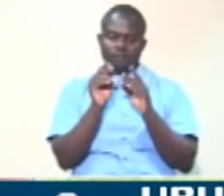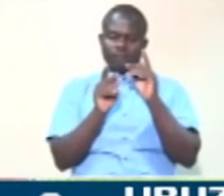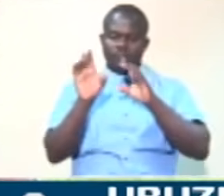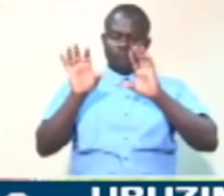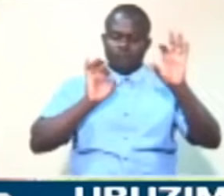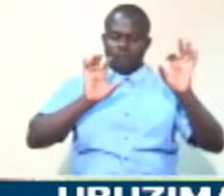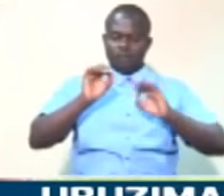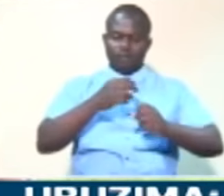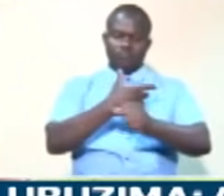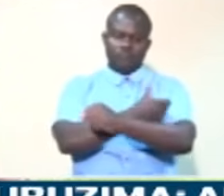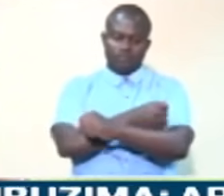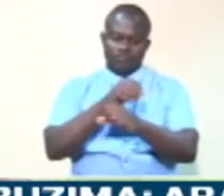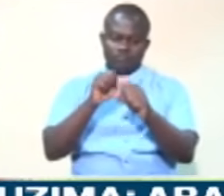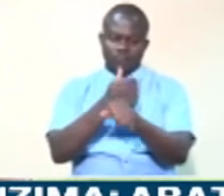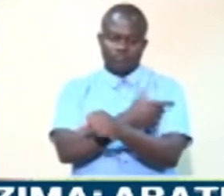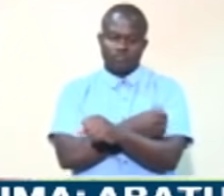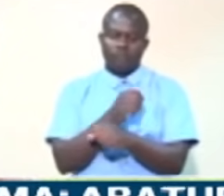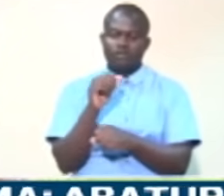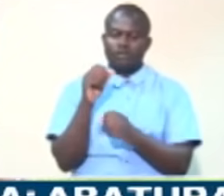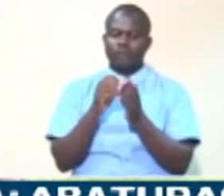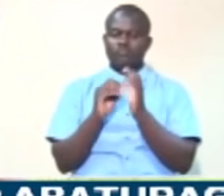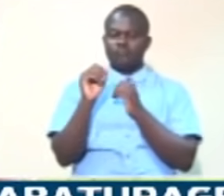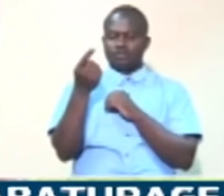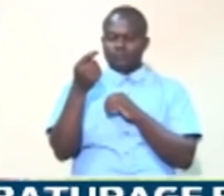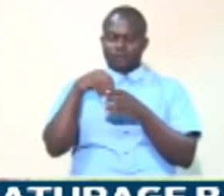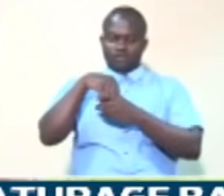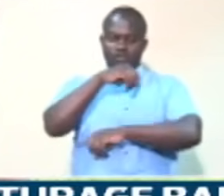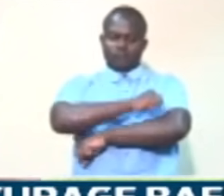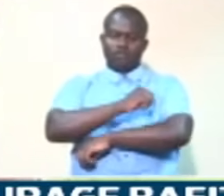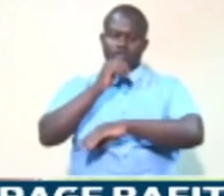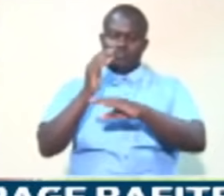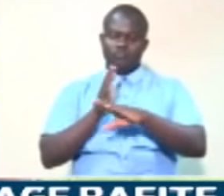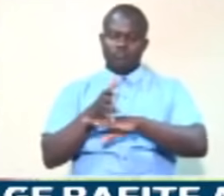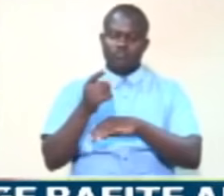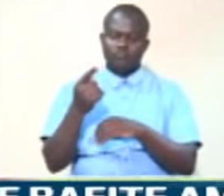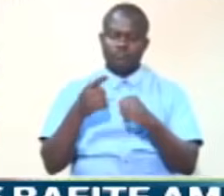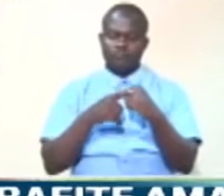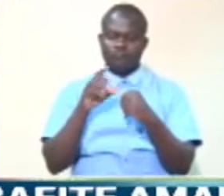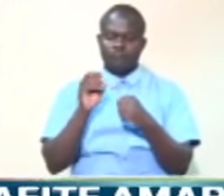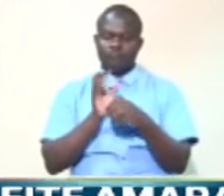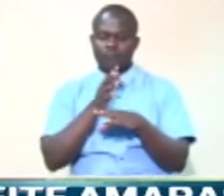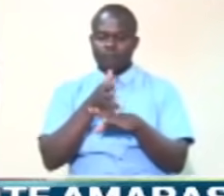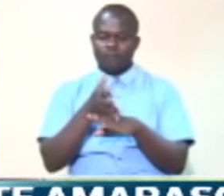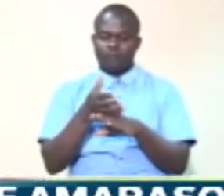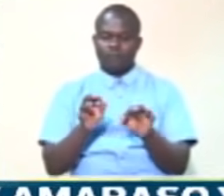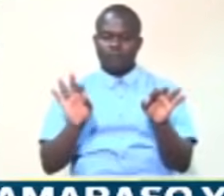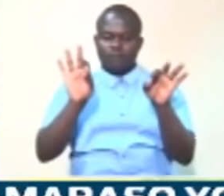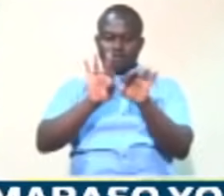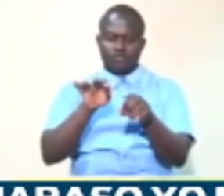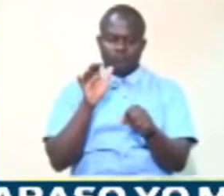batoranyijwe gukingirwa gufata urukingo doze ya mbere hanga mu banyeshuri 1,600 barenga n'iby'agaciro